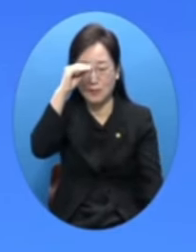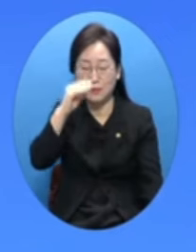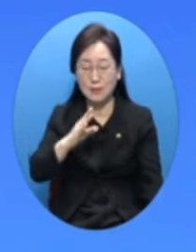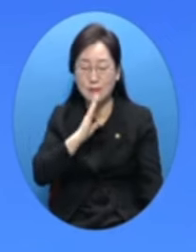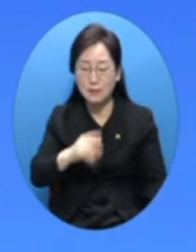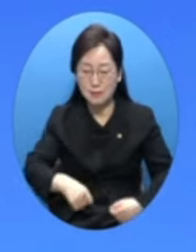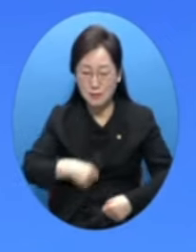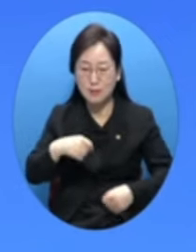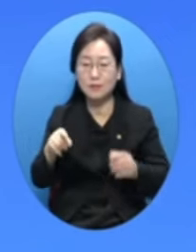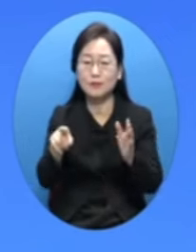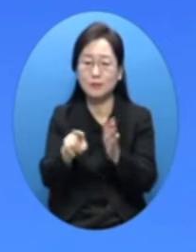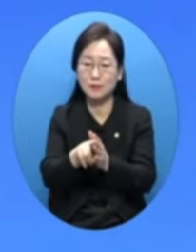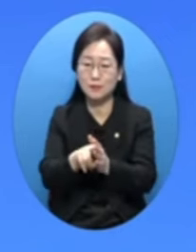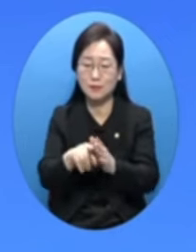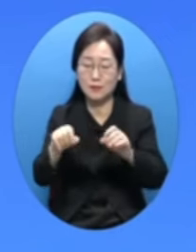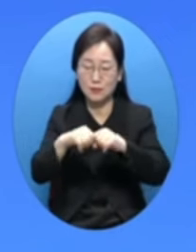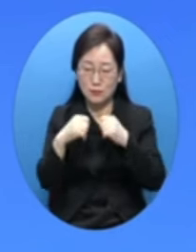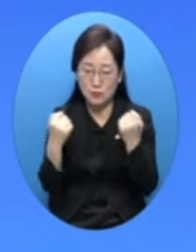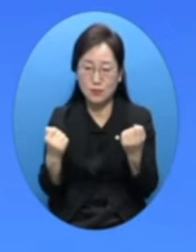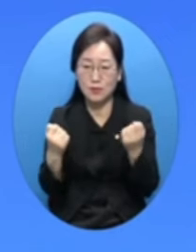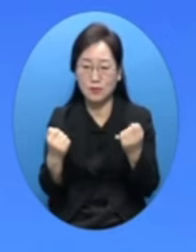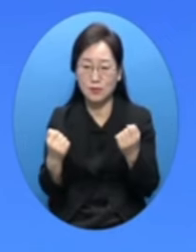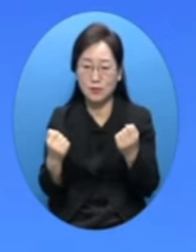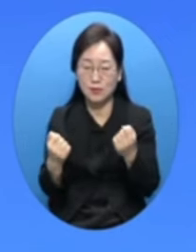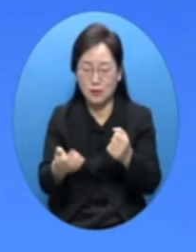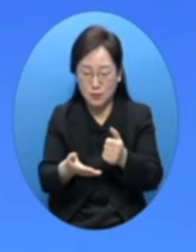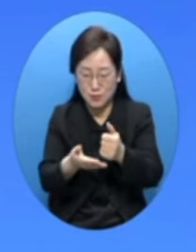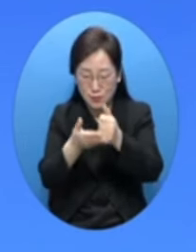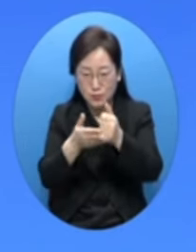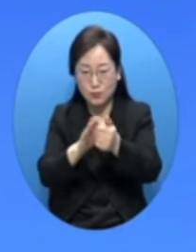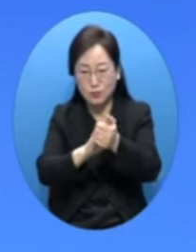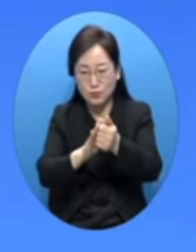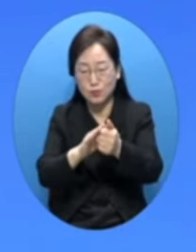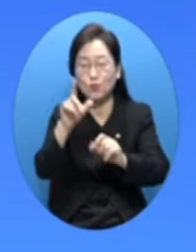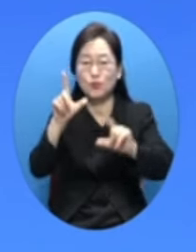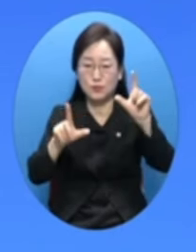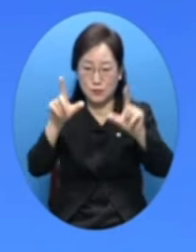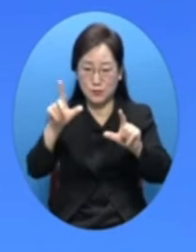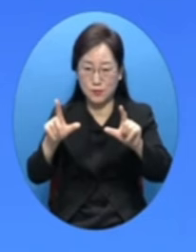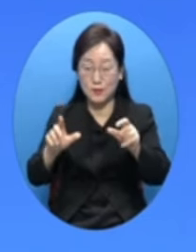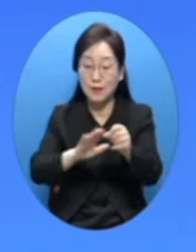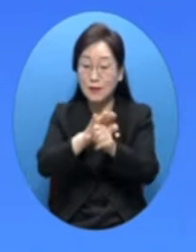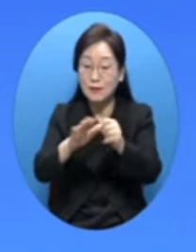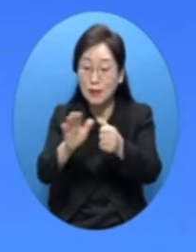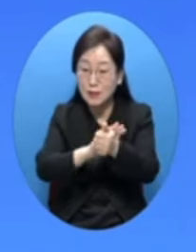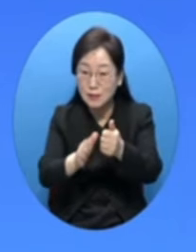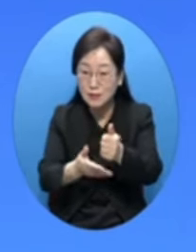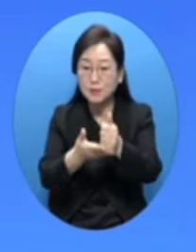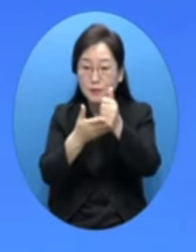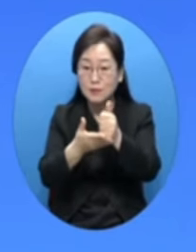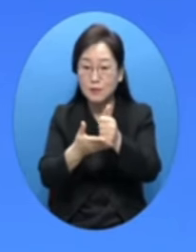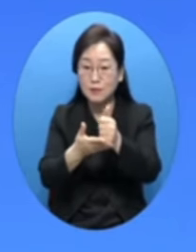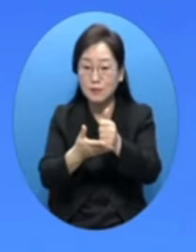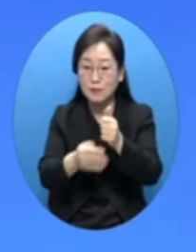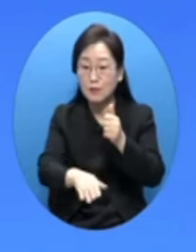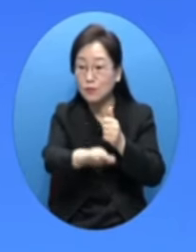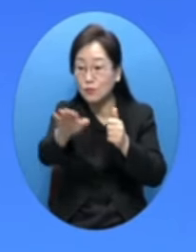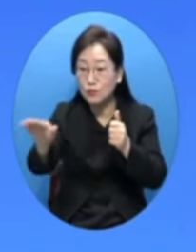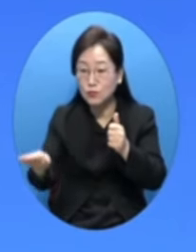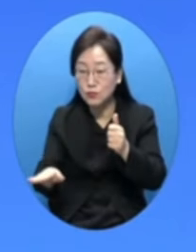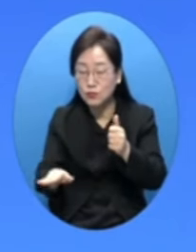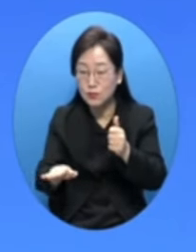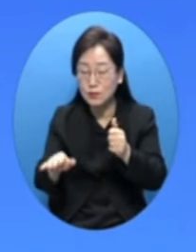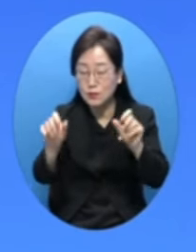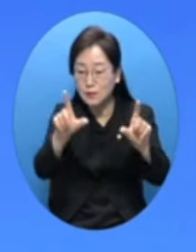진정한 믿음이요 순종이요 섬김의 모습이었습니다. 사랑의 섬김이 우리의 삶을 이렇게 변화시키는